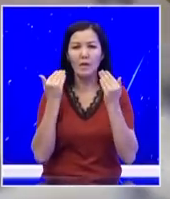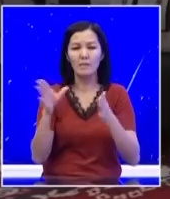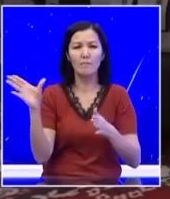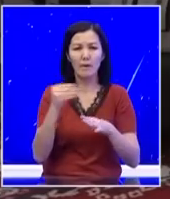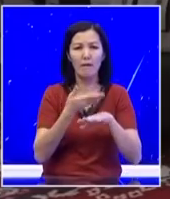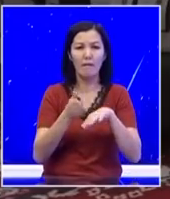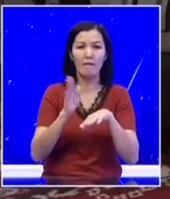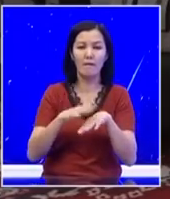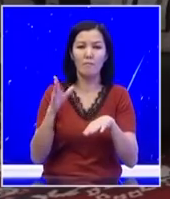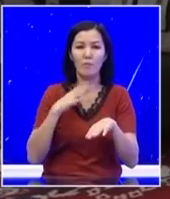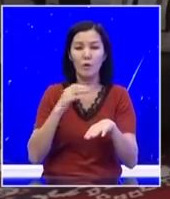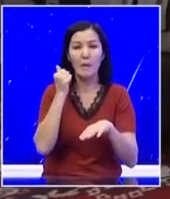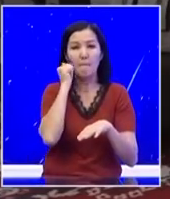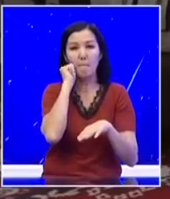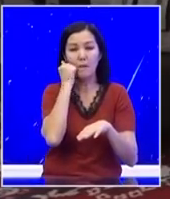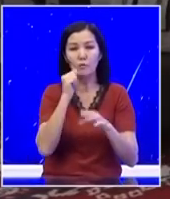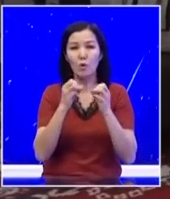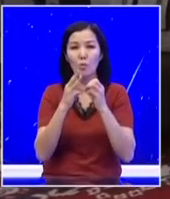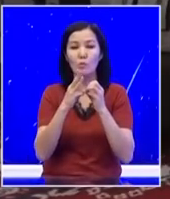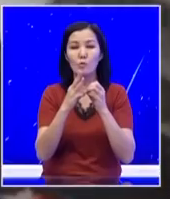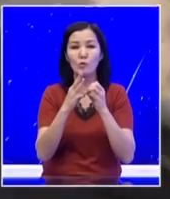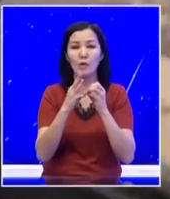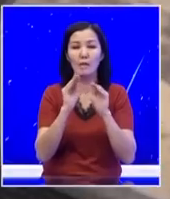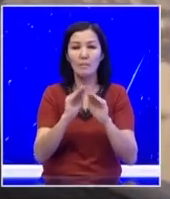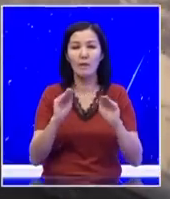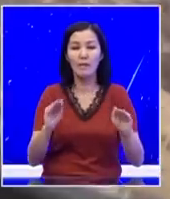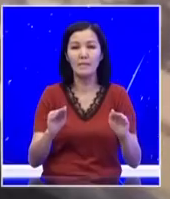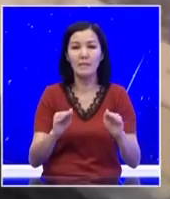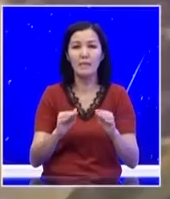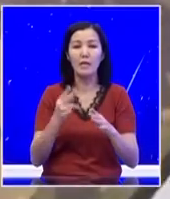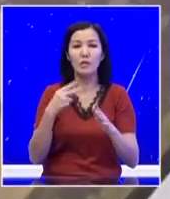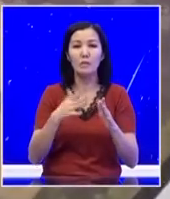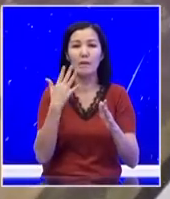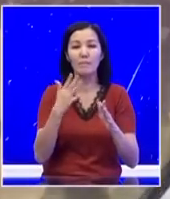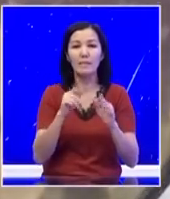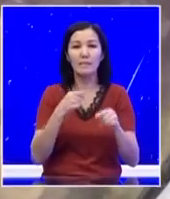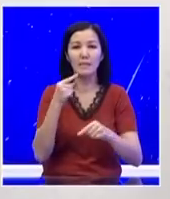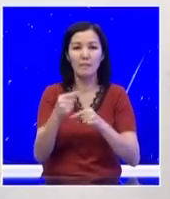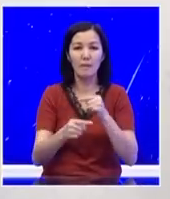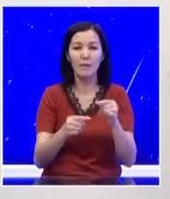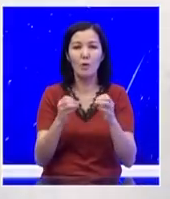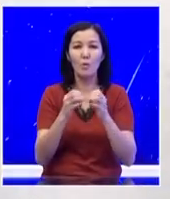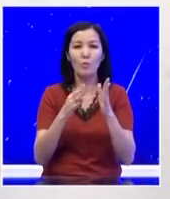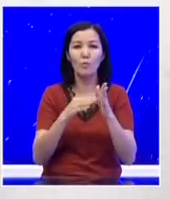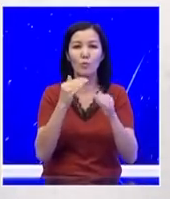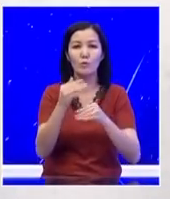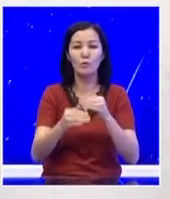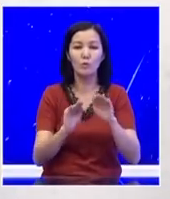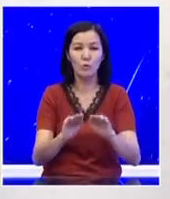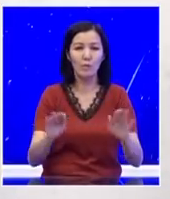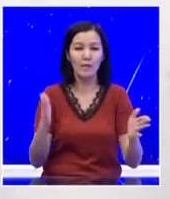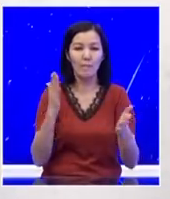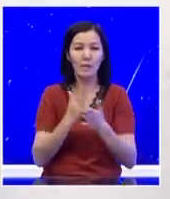балам. Гүлзихан Ұзақова 13 баласынан 25 немере, 19 шөбере сүйіп отырған бақытты қарты. Қазірде таяққа сүйінсе